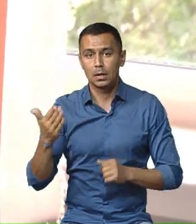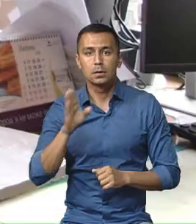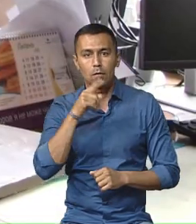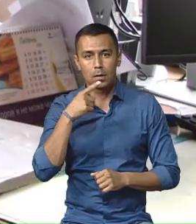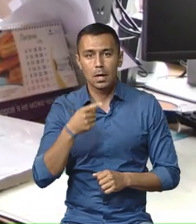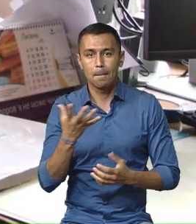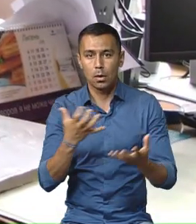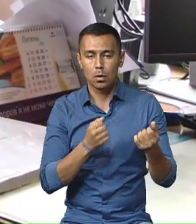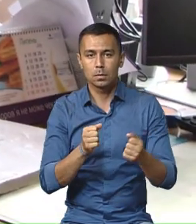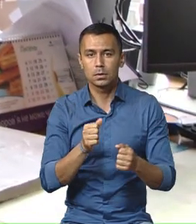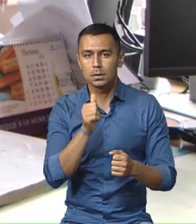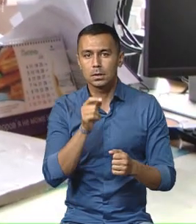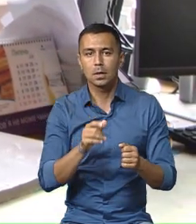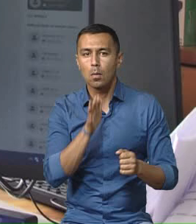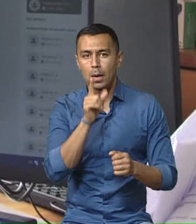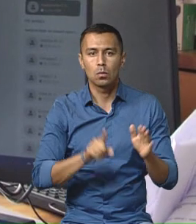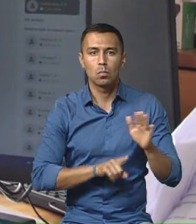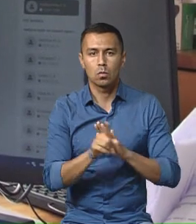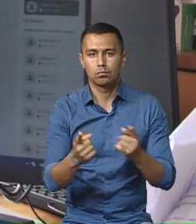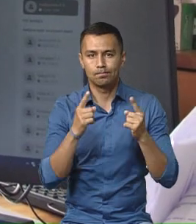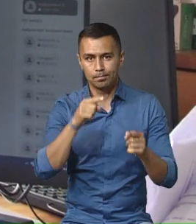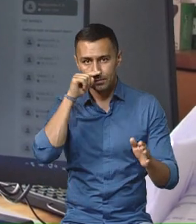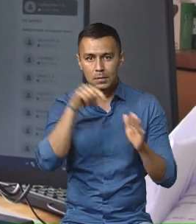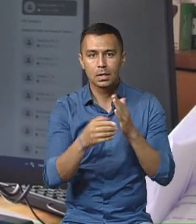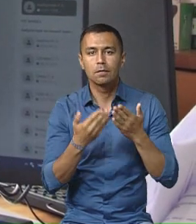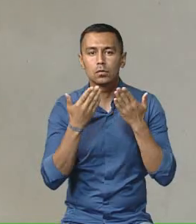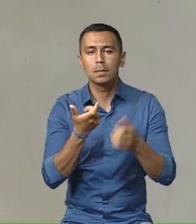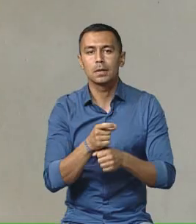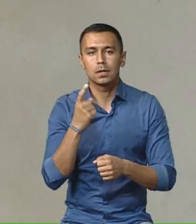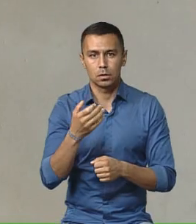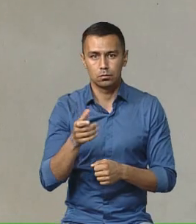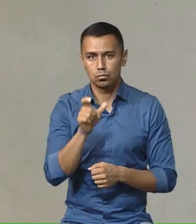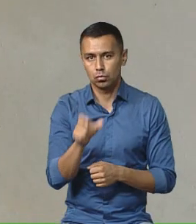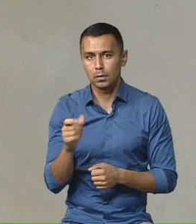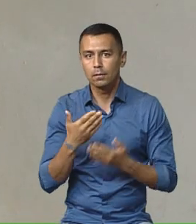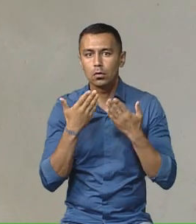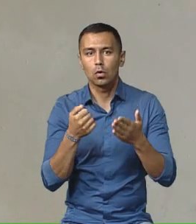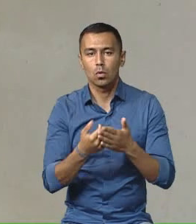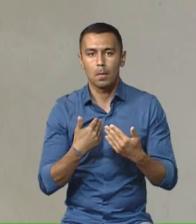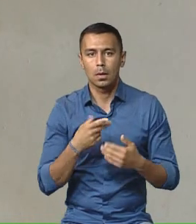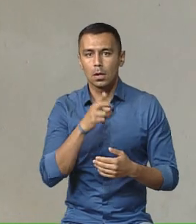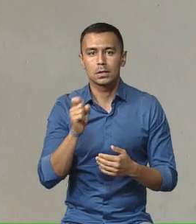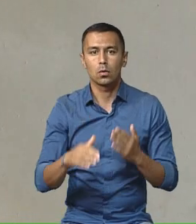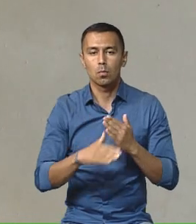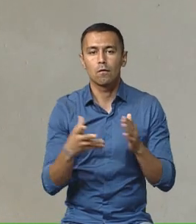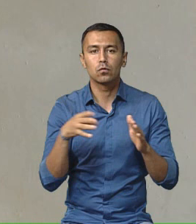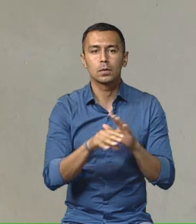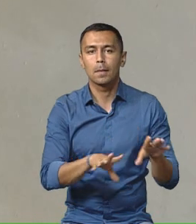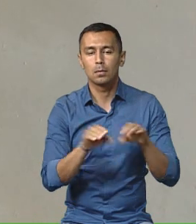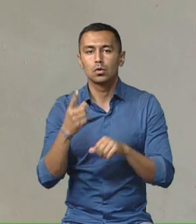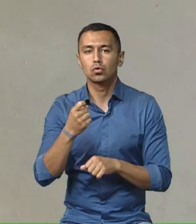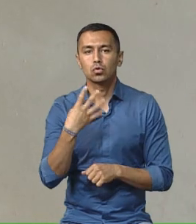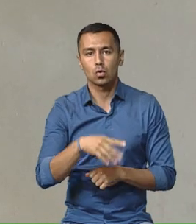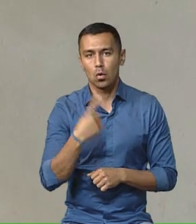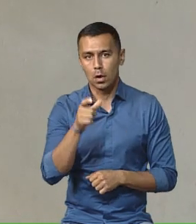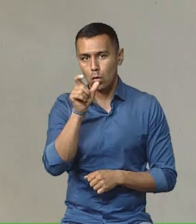прийом до неї з моменту повномасштабного вторгнення звернулось більше 100 осіб. Звернулись до мене по допомогу внутрішньо переміщених 141